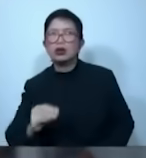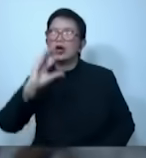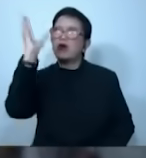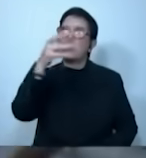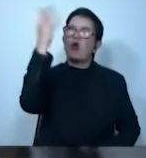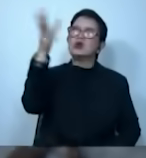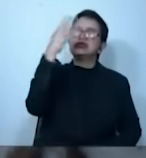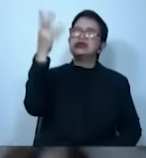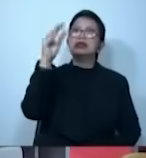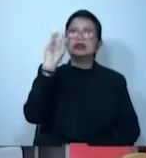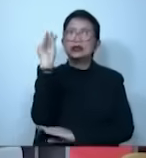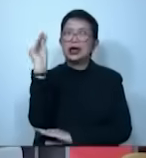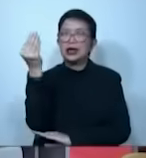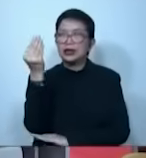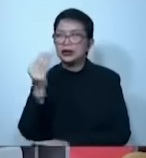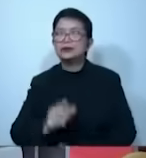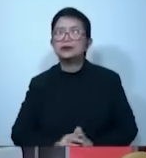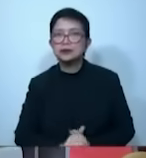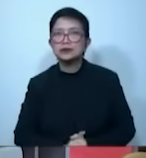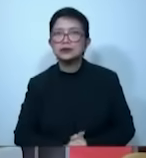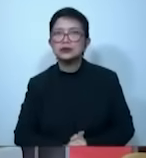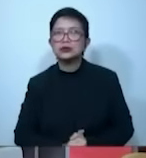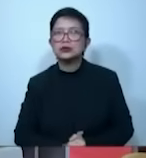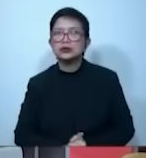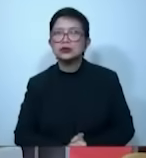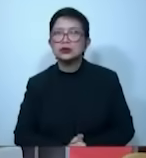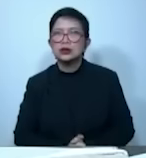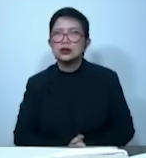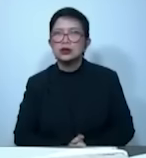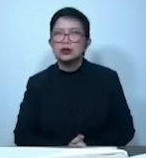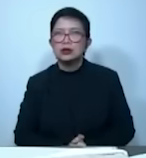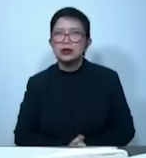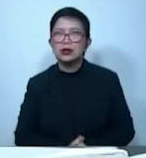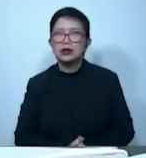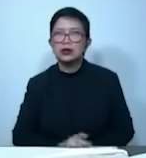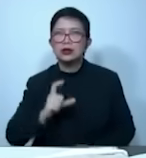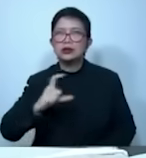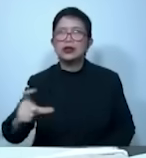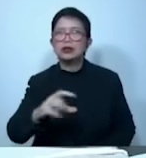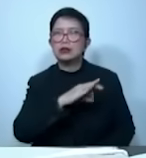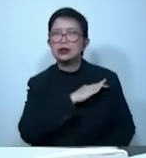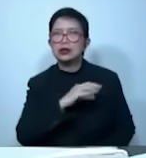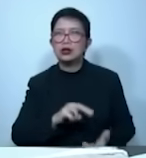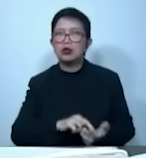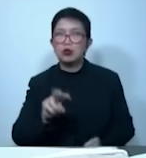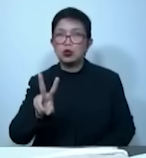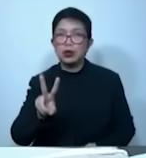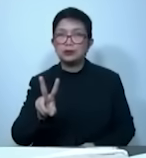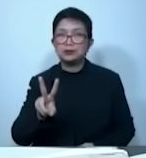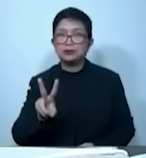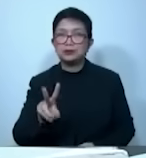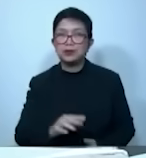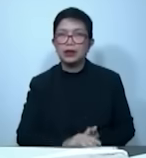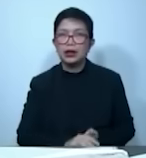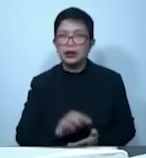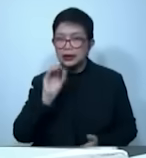Jakarta masih ada waktu Bapak cukup ya kami persilakan kepada calon Presiden nomor urut 2 untuk kemudian menanggapi